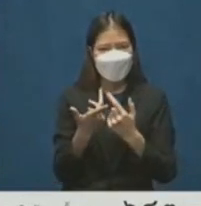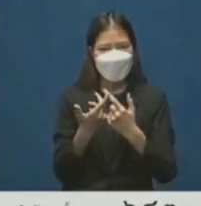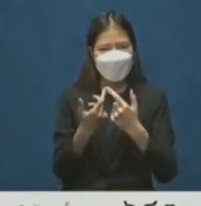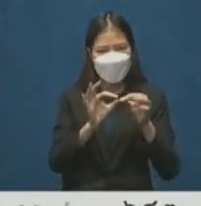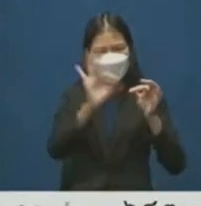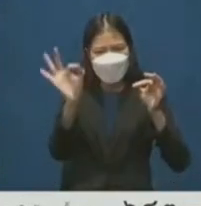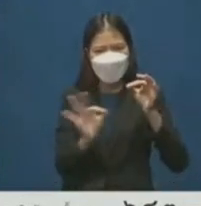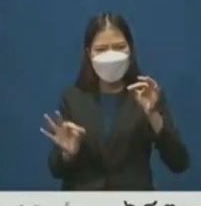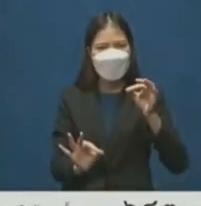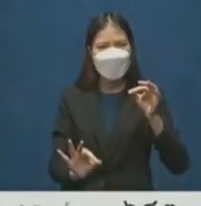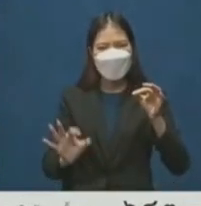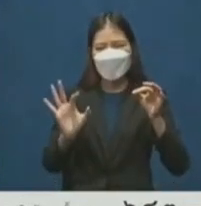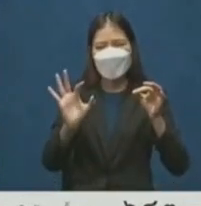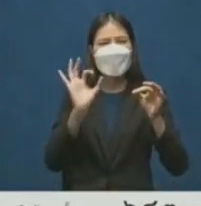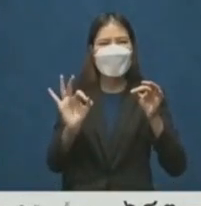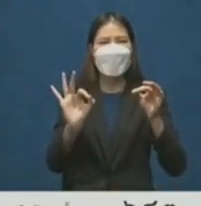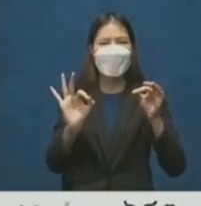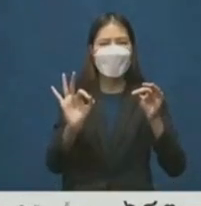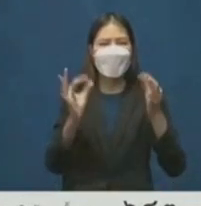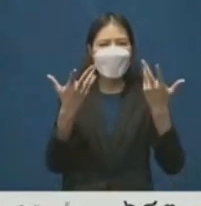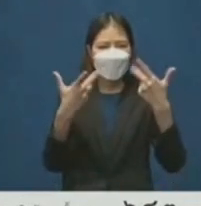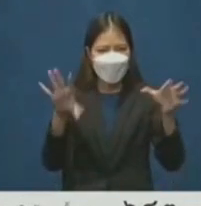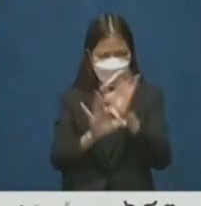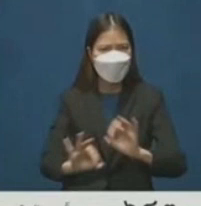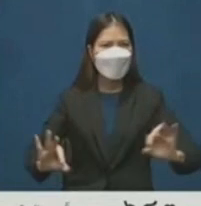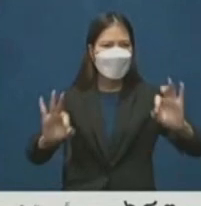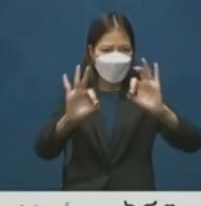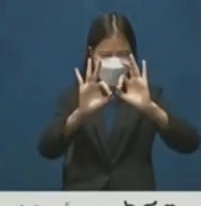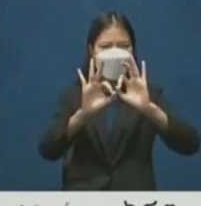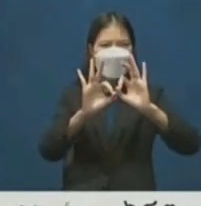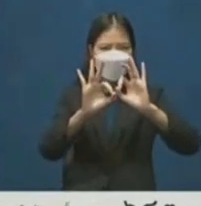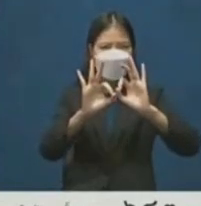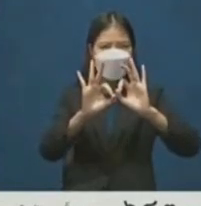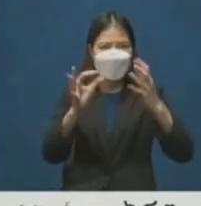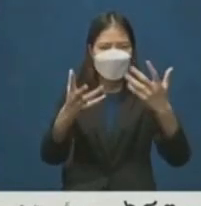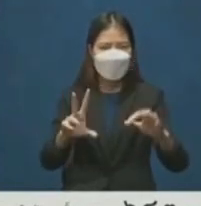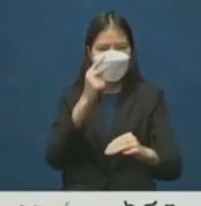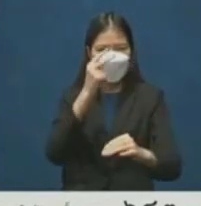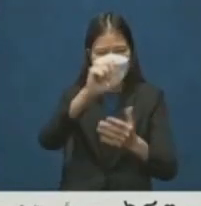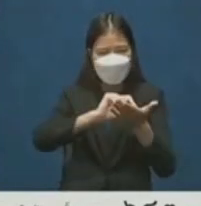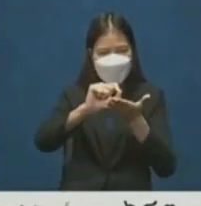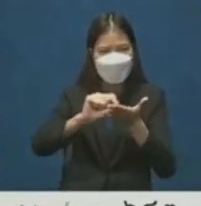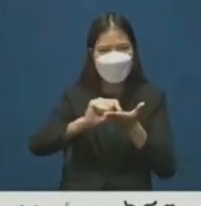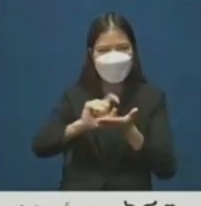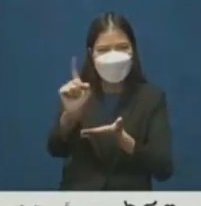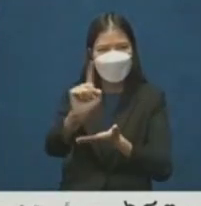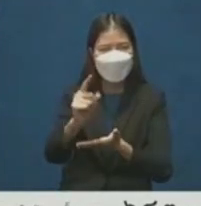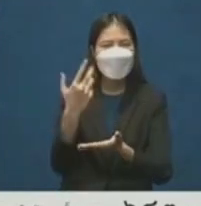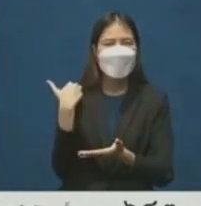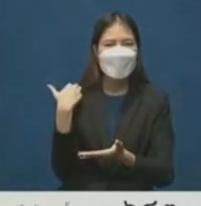นับดูแล้วมี9บรรทัดครึ่งแต่ว่าเป็นเรื่องใหญ่มากนะครับเห็นเขียนไว้ว่